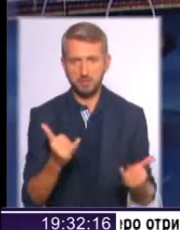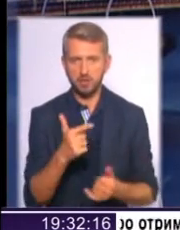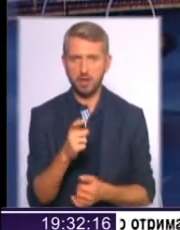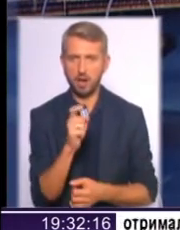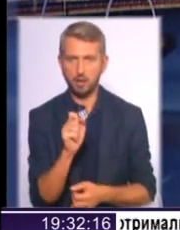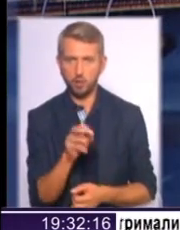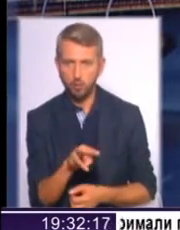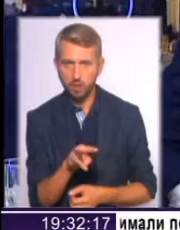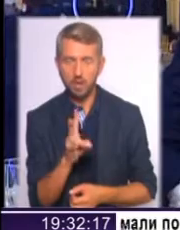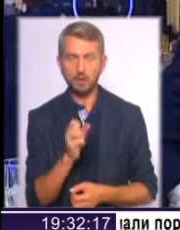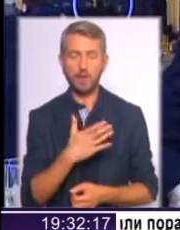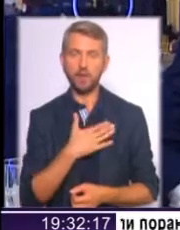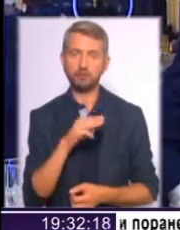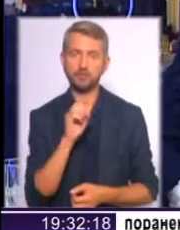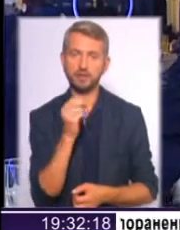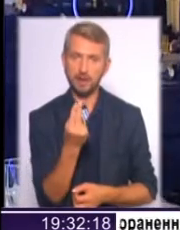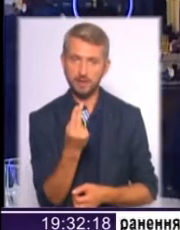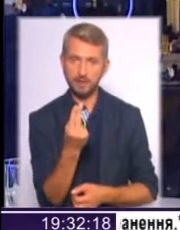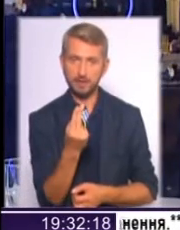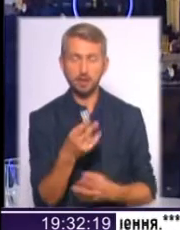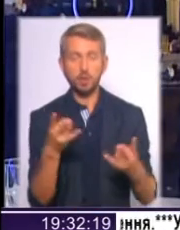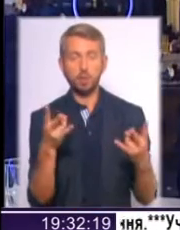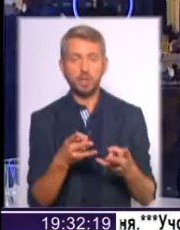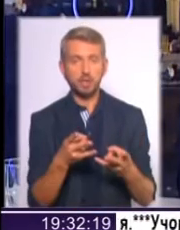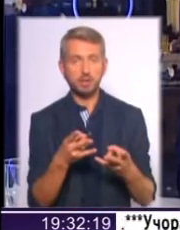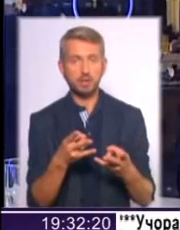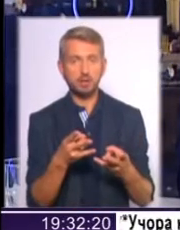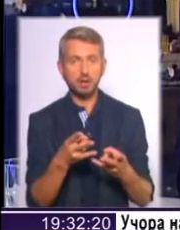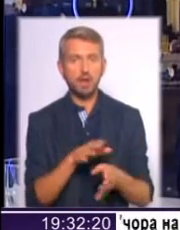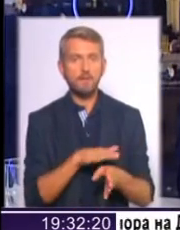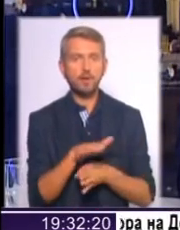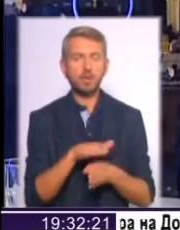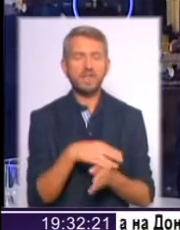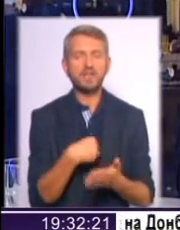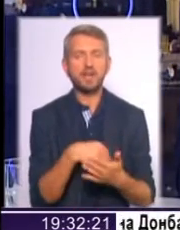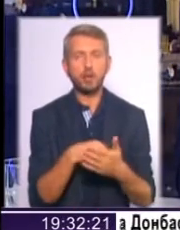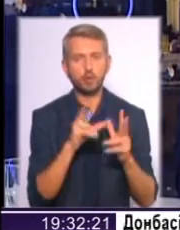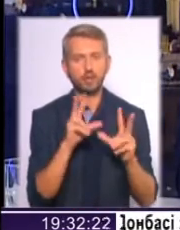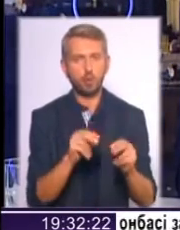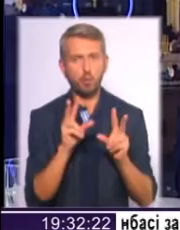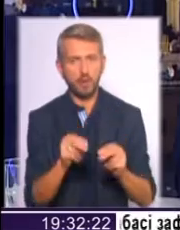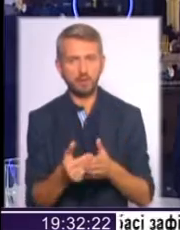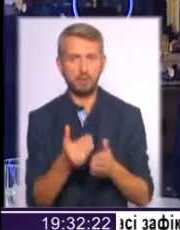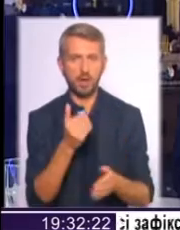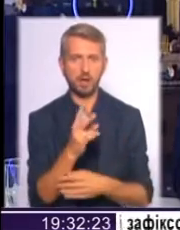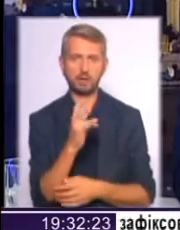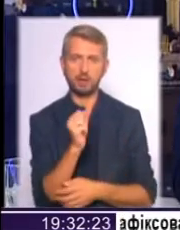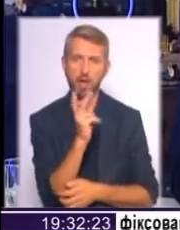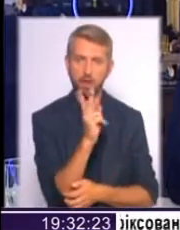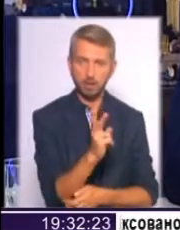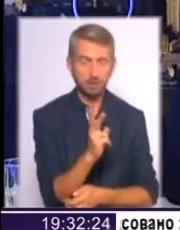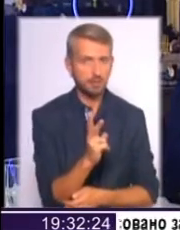постачання газу на наші ТЕЦ, необхідно відповідні виконати фінансові зобов'язання так. перед тим же НАКом, так. нікуди не